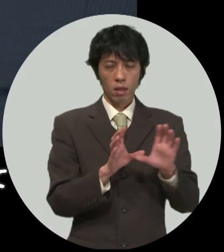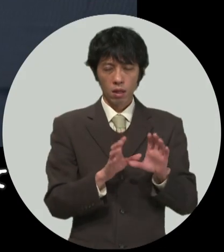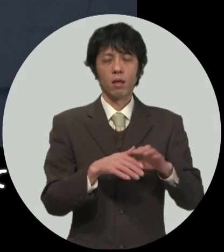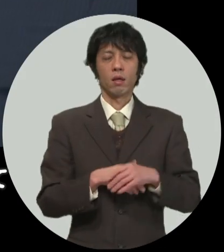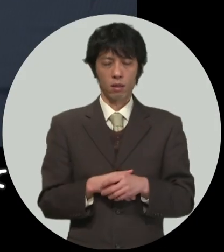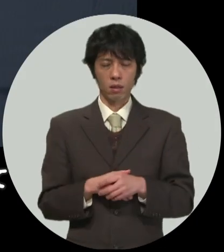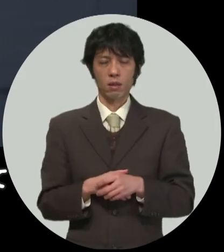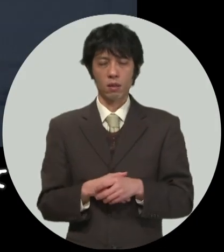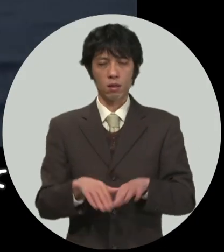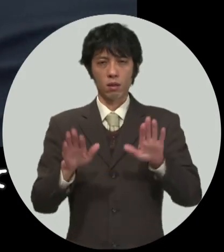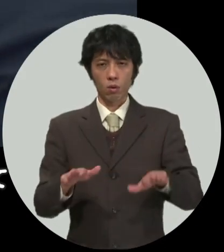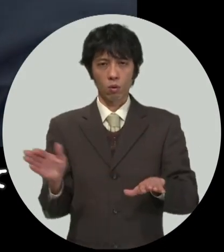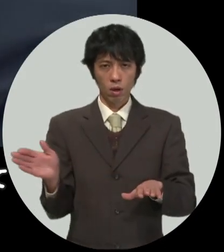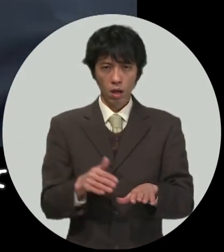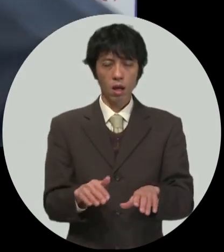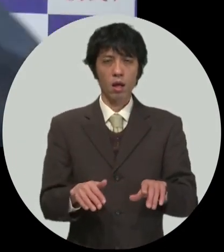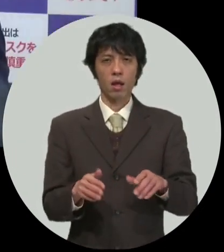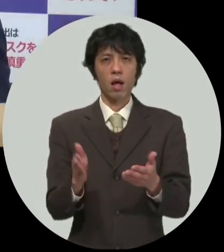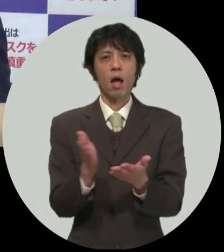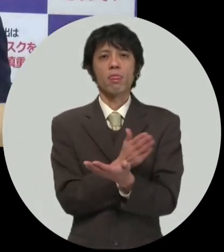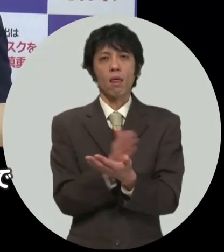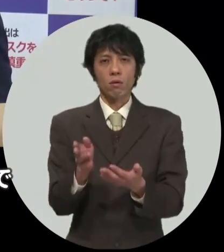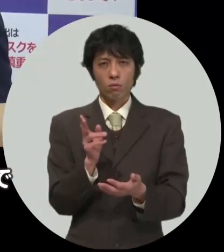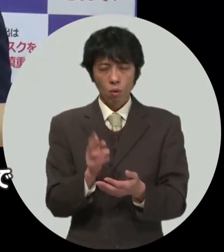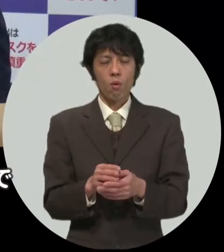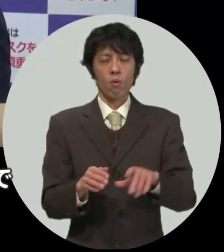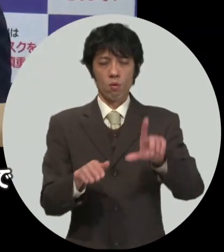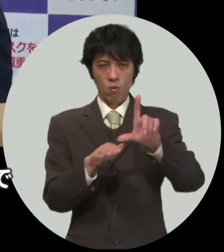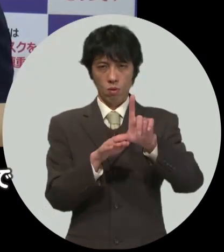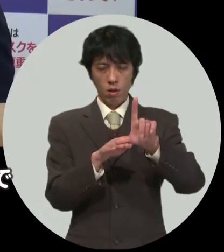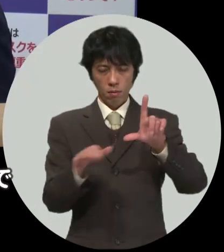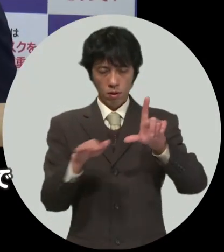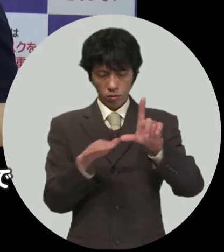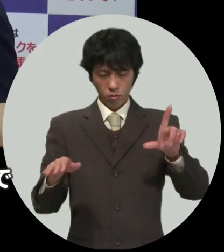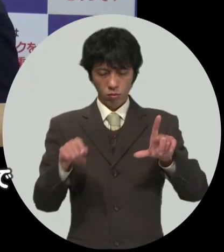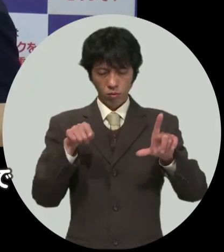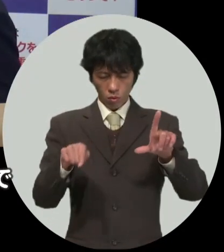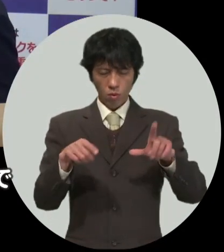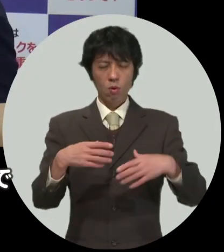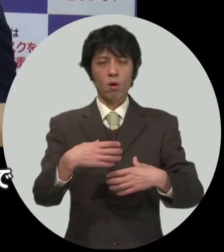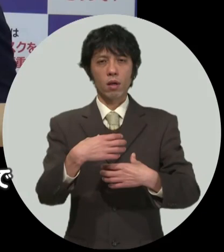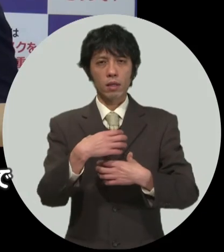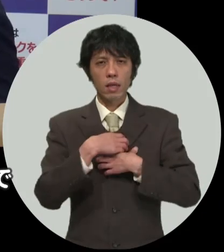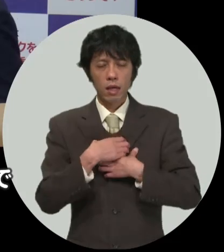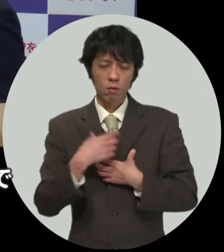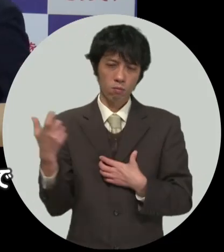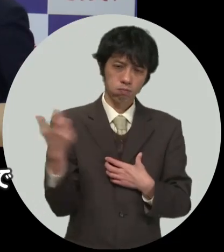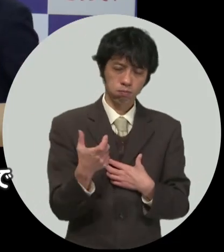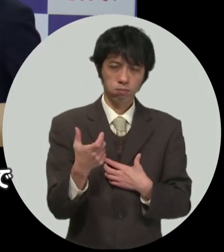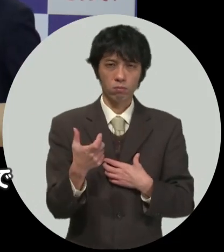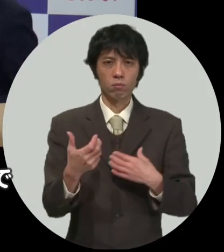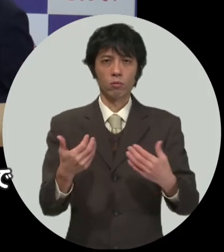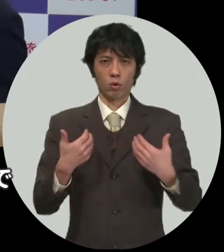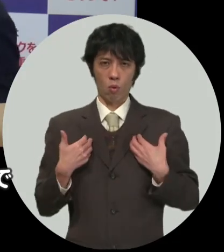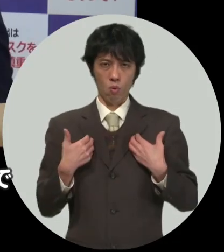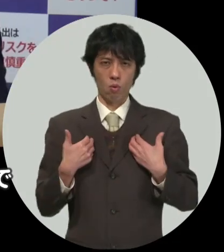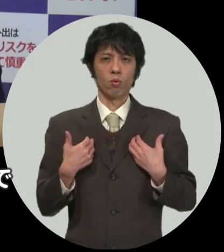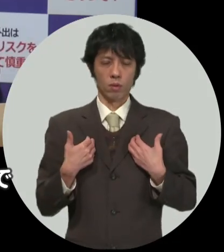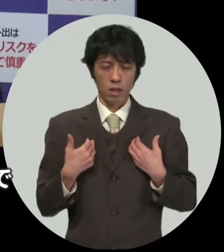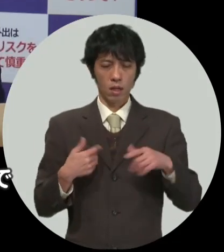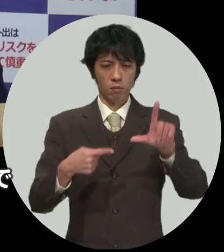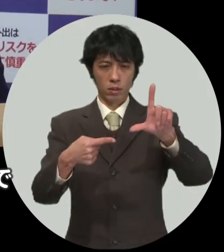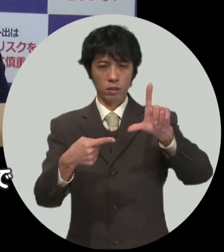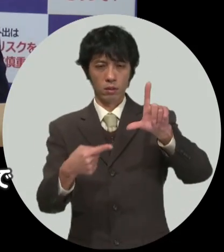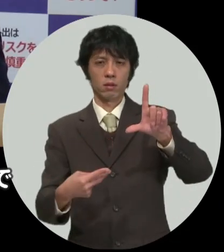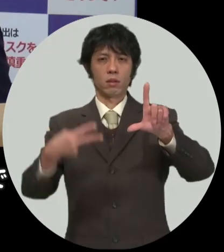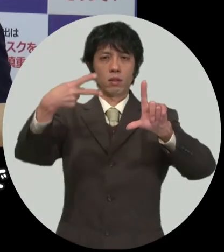ベル判断をですね、警戒を強化すべきレベルということでレベル2に移行したいというふうに